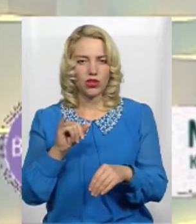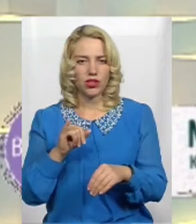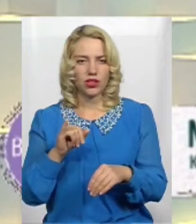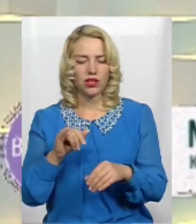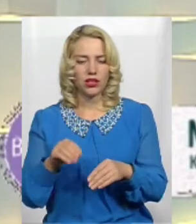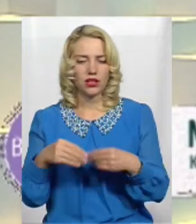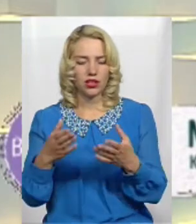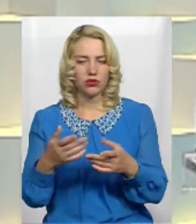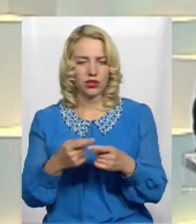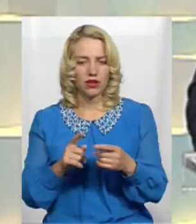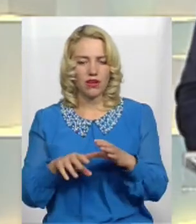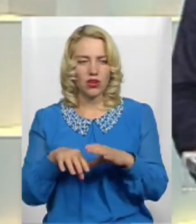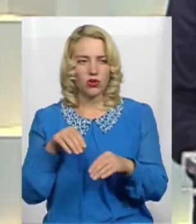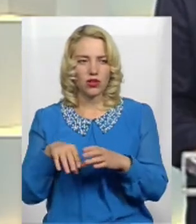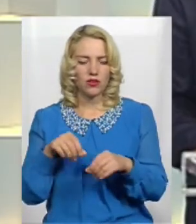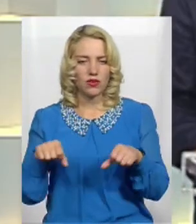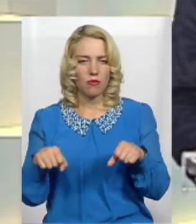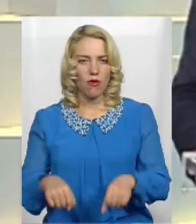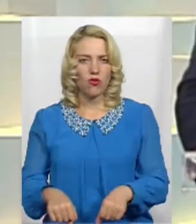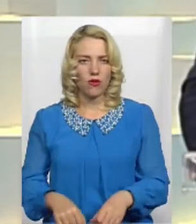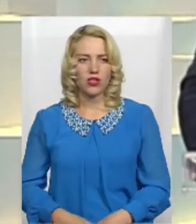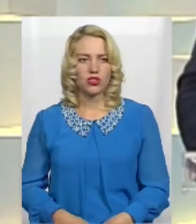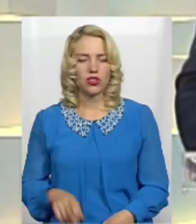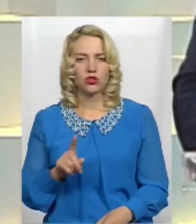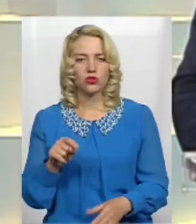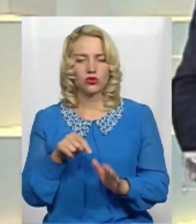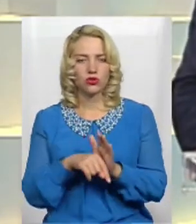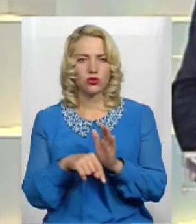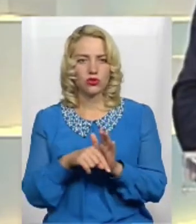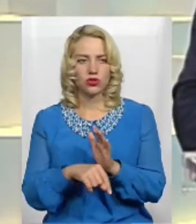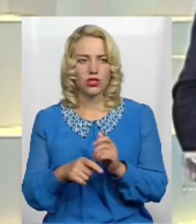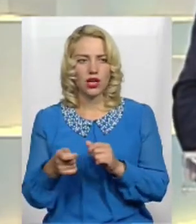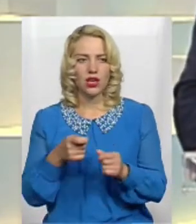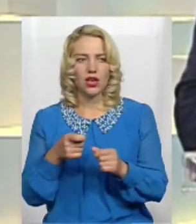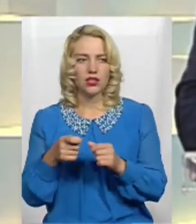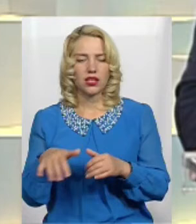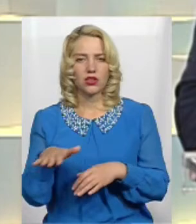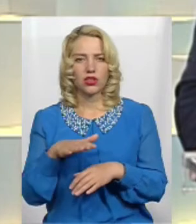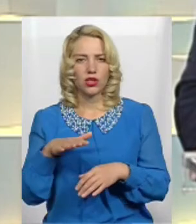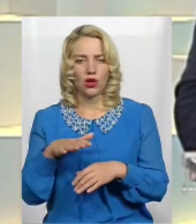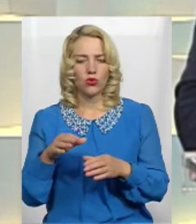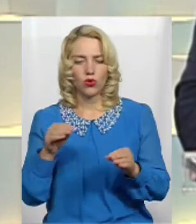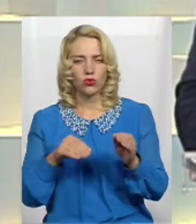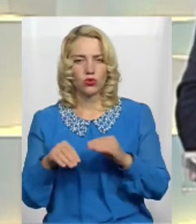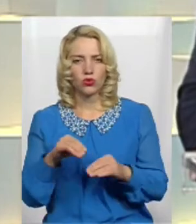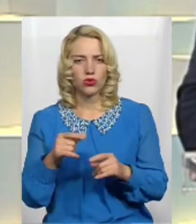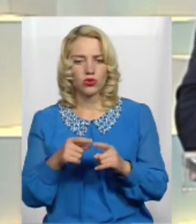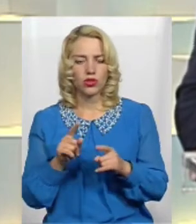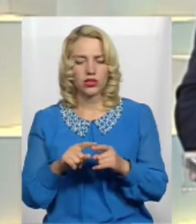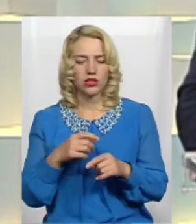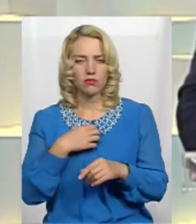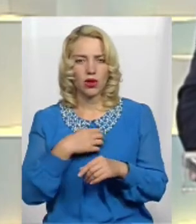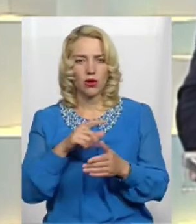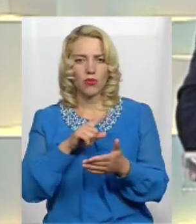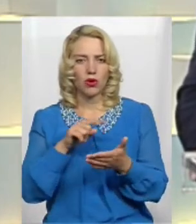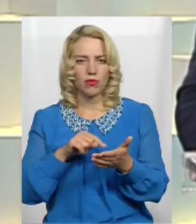і наділяють їх виконавчими повноваженнями. Що стосується адміністративно-територіального устрою, то надзвичайно назріла